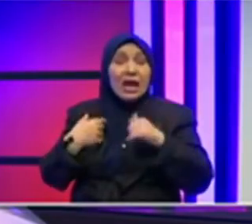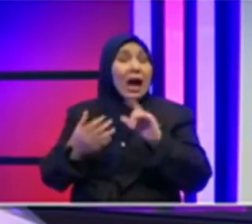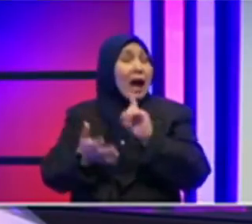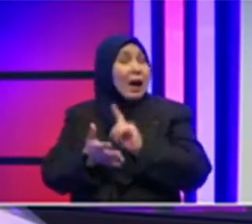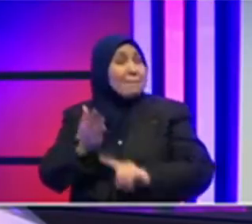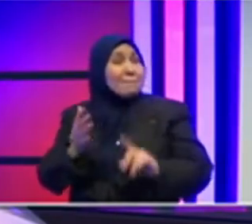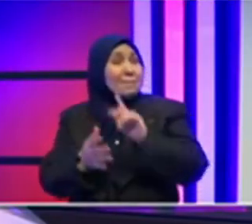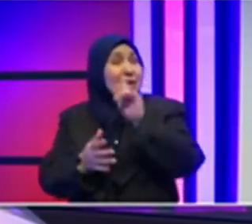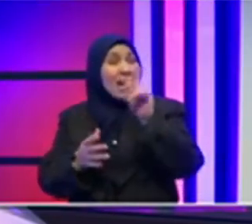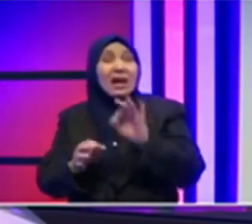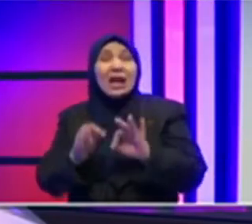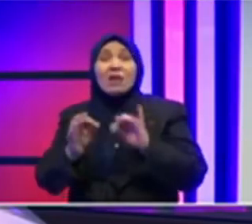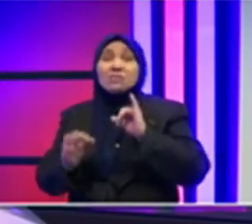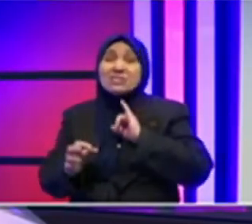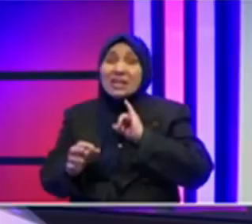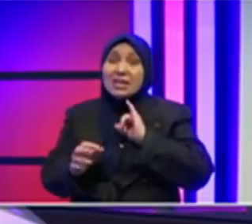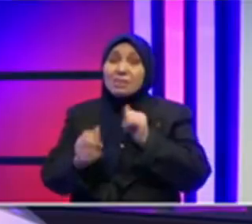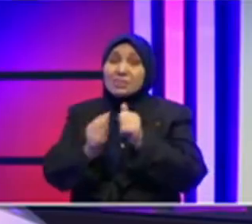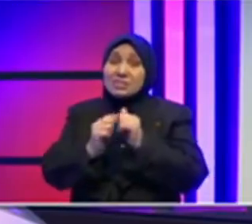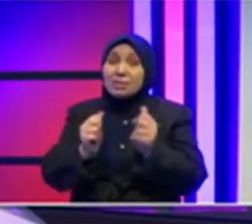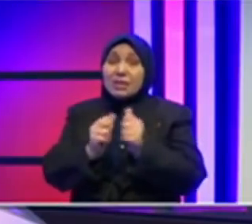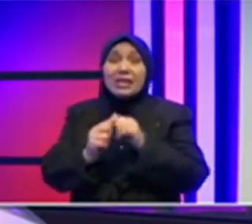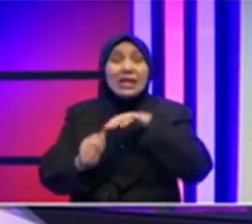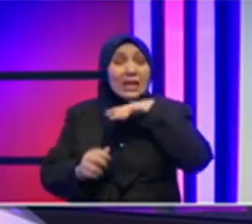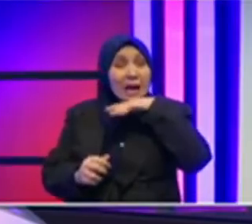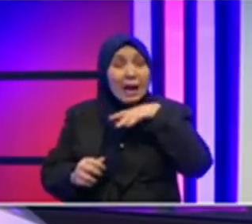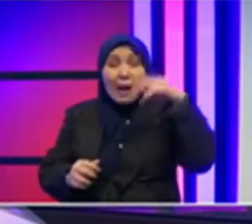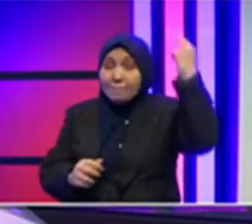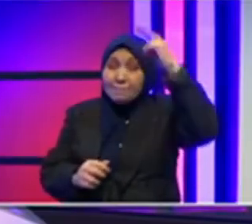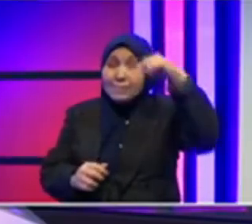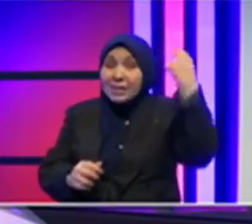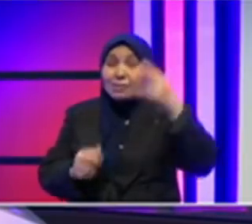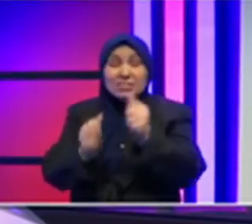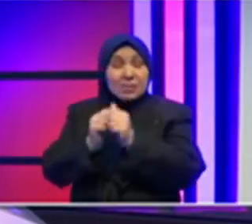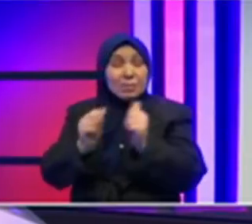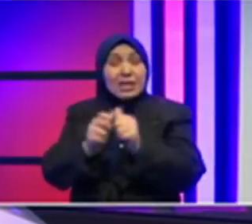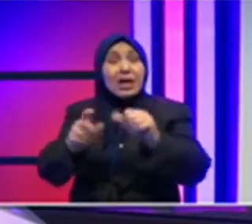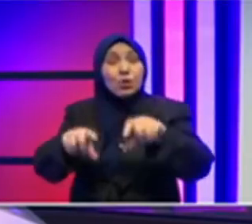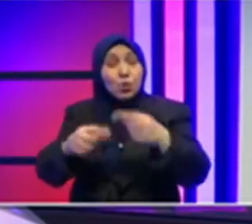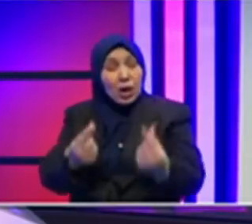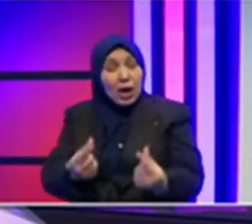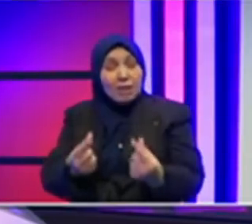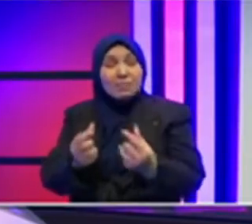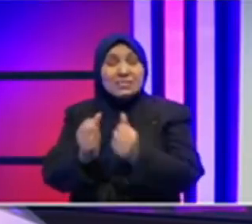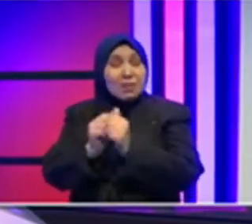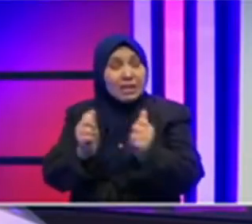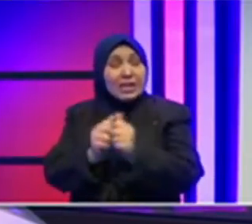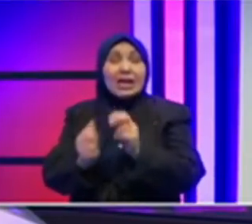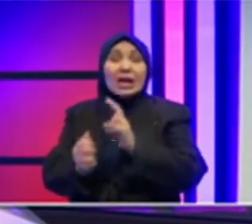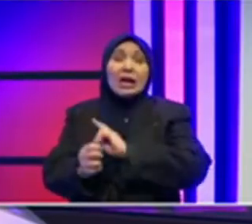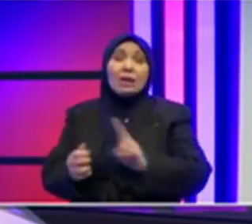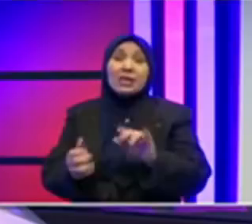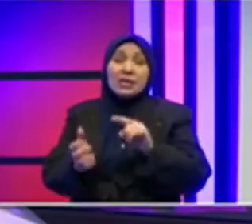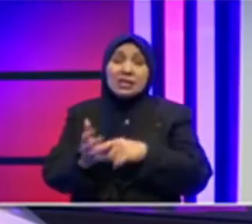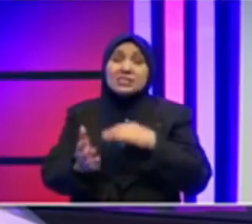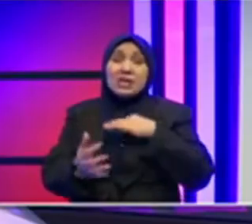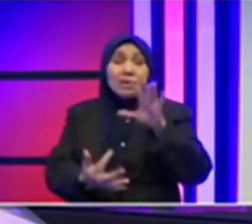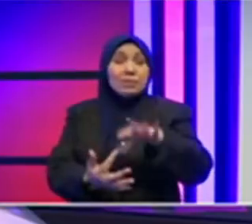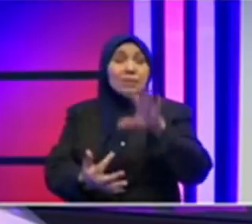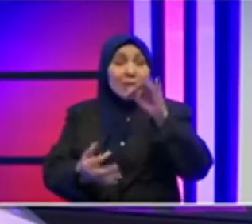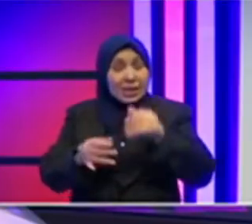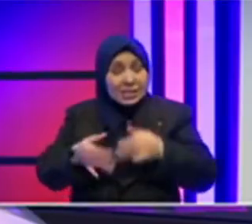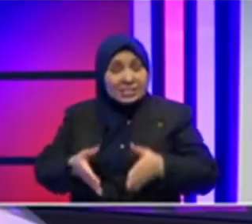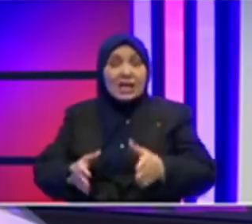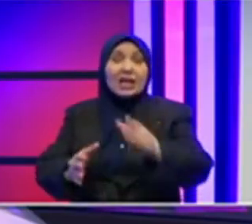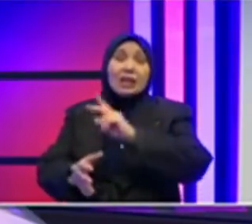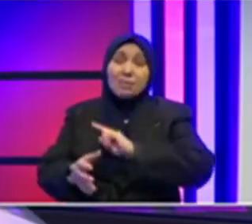apakah kalau saya ini bersama dengan Nabi, bersama dengan Al-Quran, bersama dengan agama ini, saya memilih jalan agama, saya